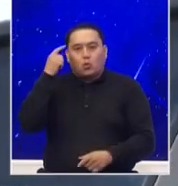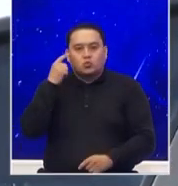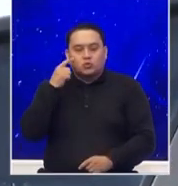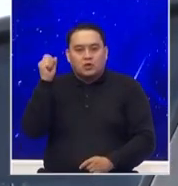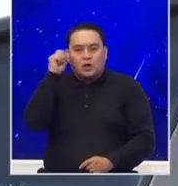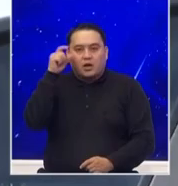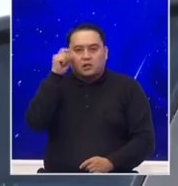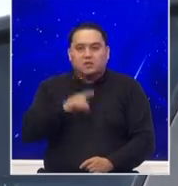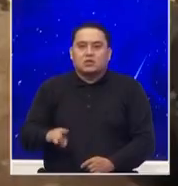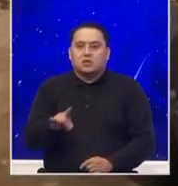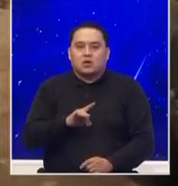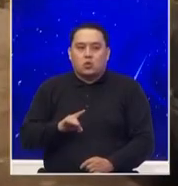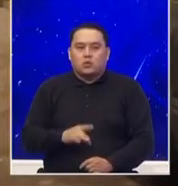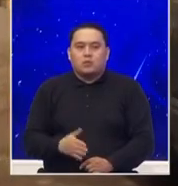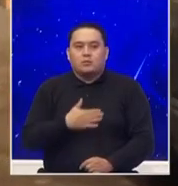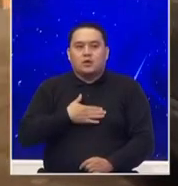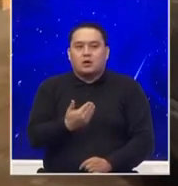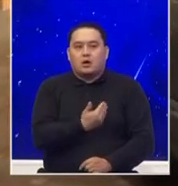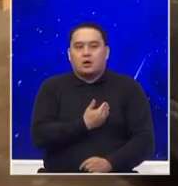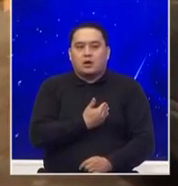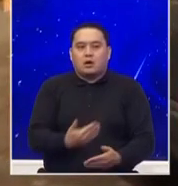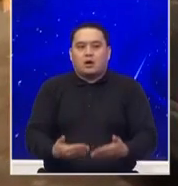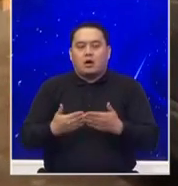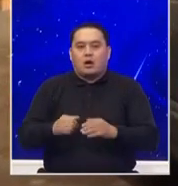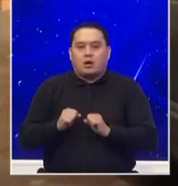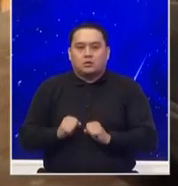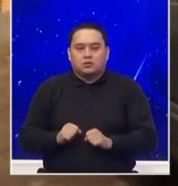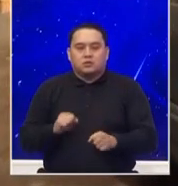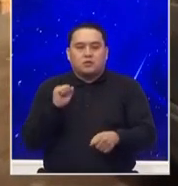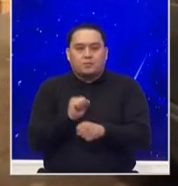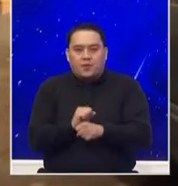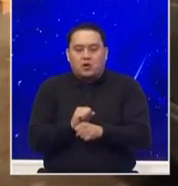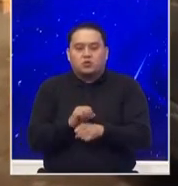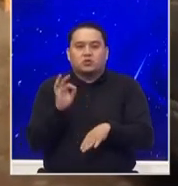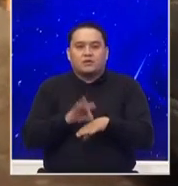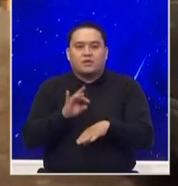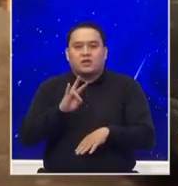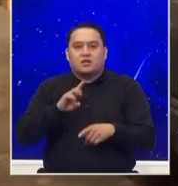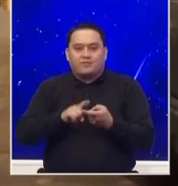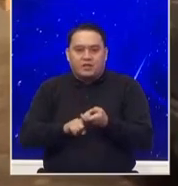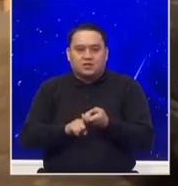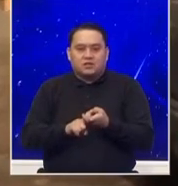и Искельдинском районах. Мы хотим предотвратить цепочку заражения инфекции,